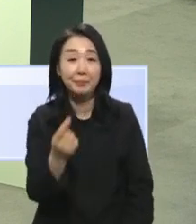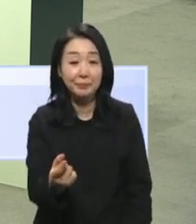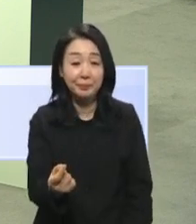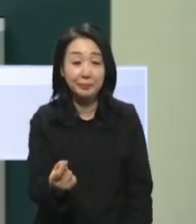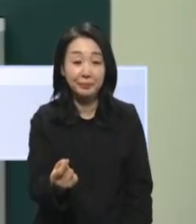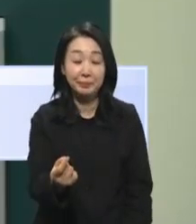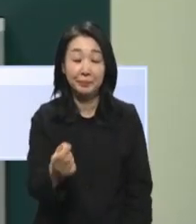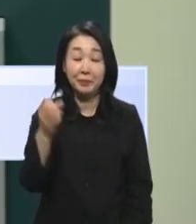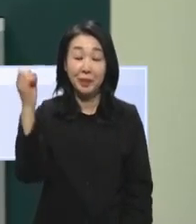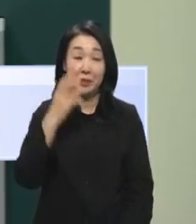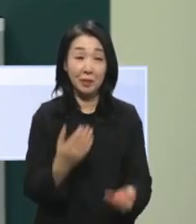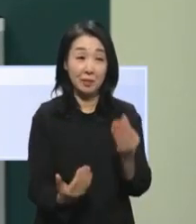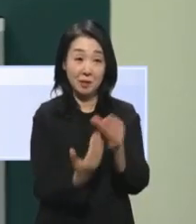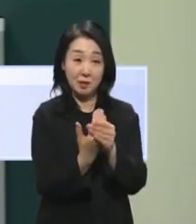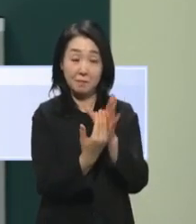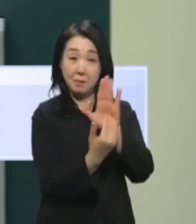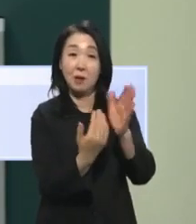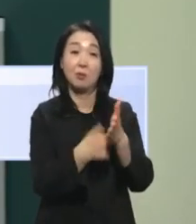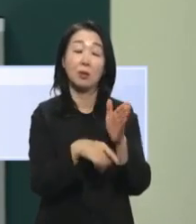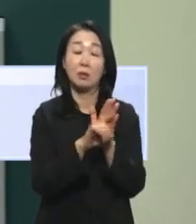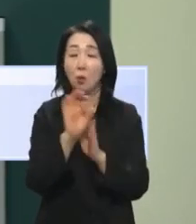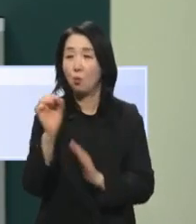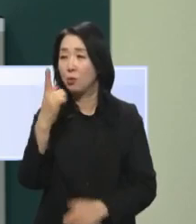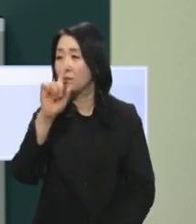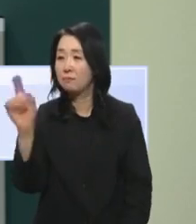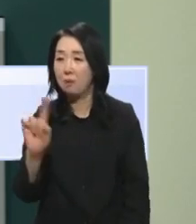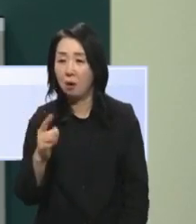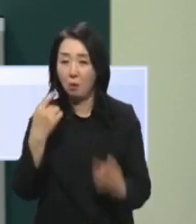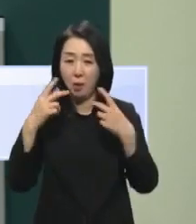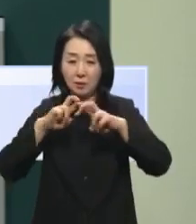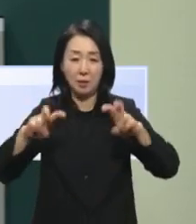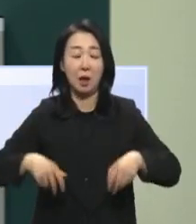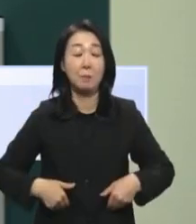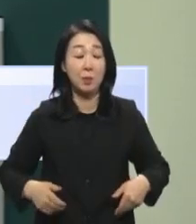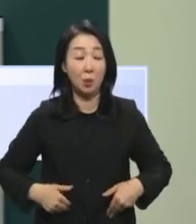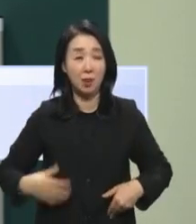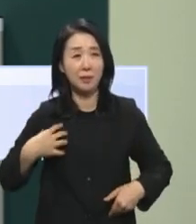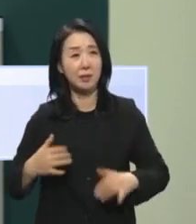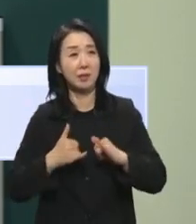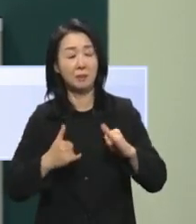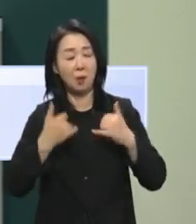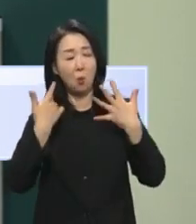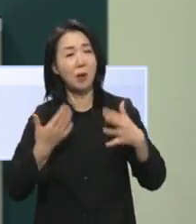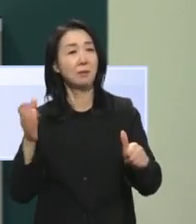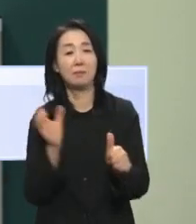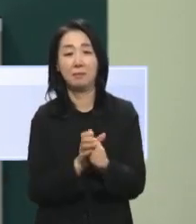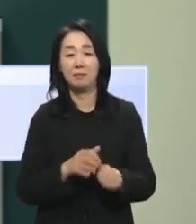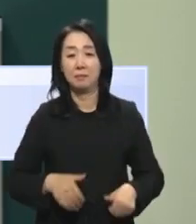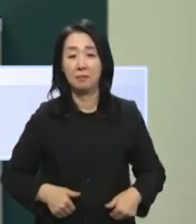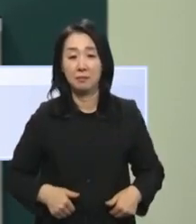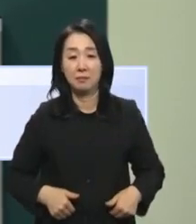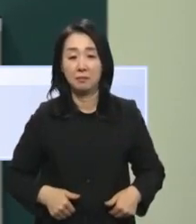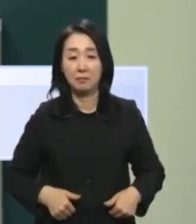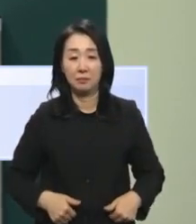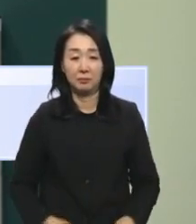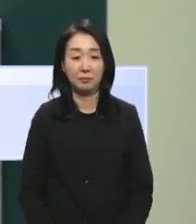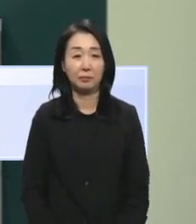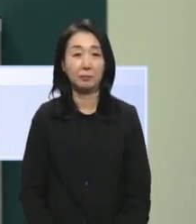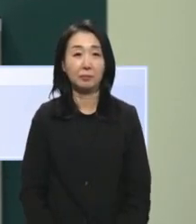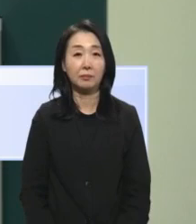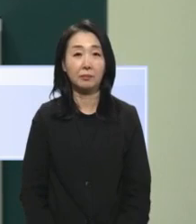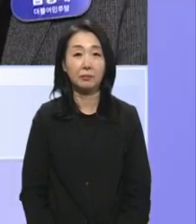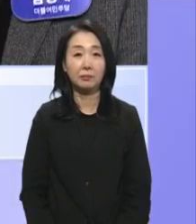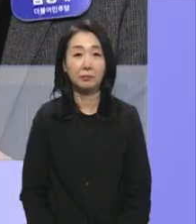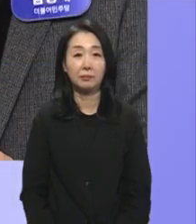일이 생기지 않기 위해서도 원인을 정확하게 규명해야 되고 책임자를 어 책임지게 하는게 맞다 이제 이런 입장인 것이네